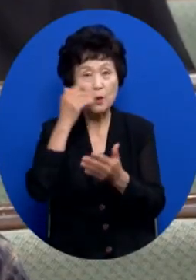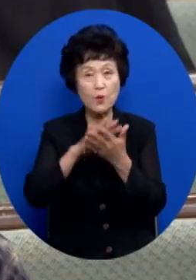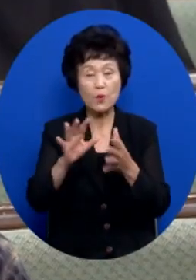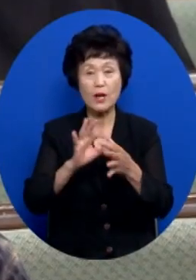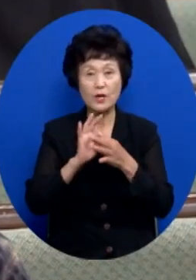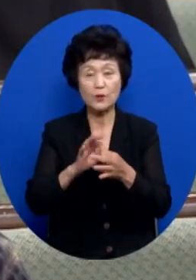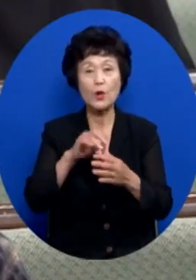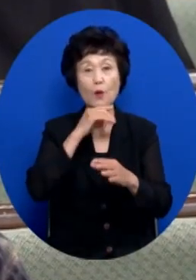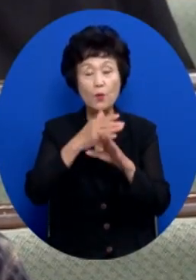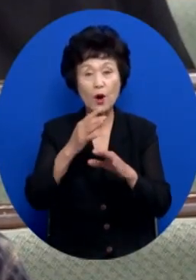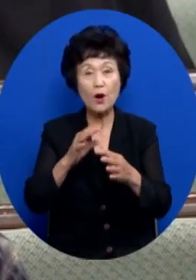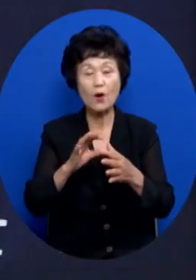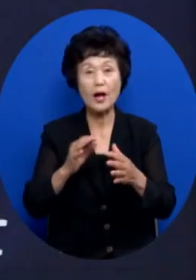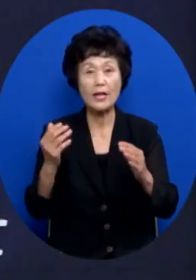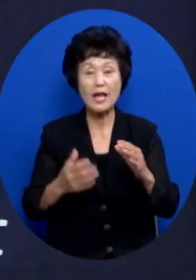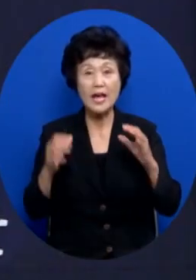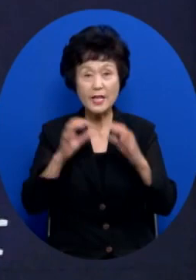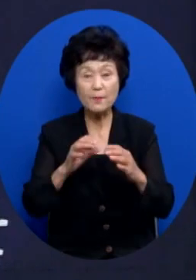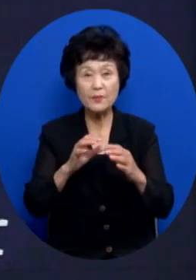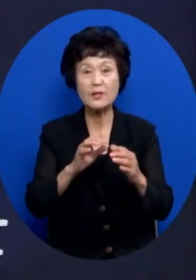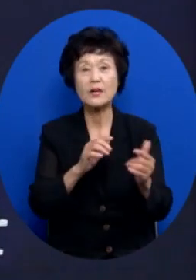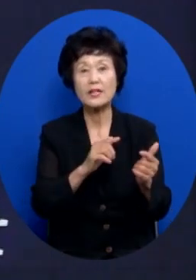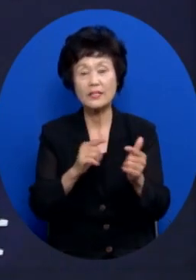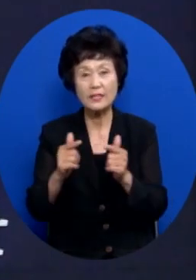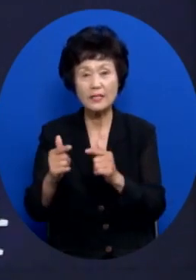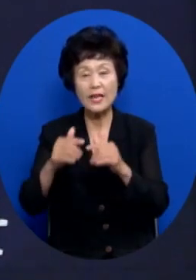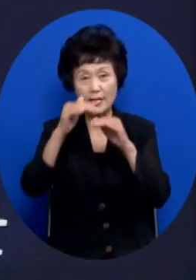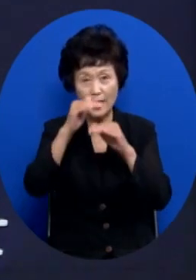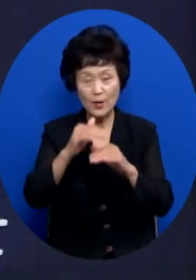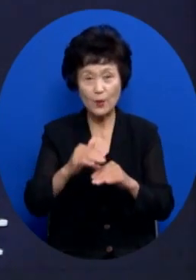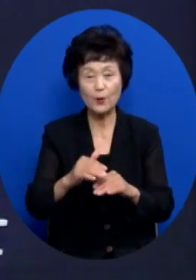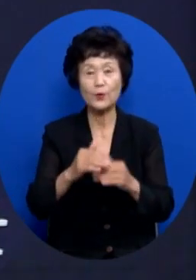북한과의 협력 구축 방안을 모색하기 위한 자리로 마련됐습니다.